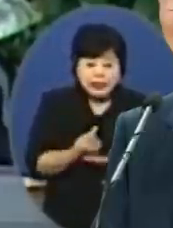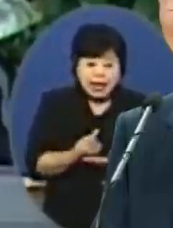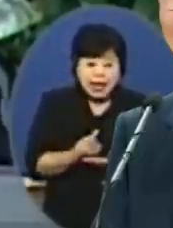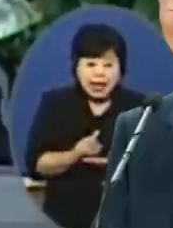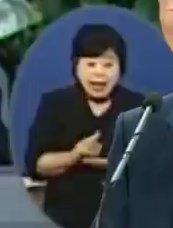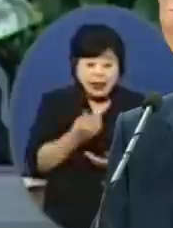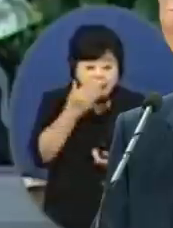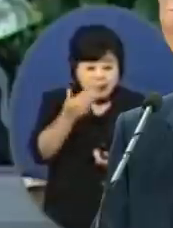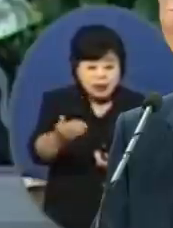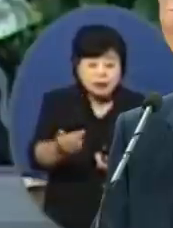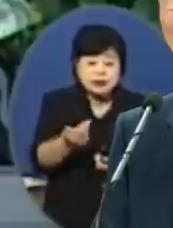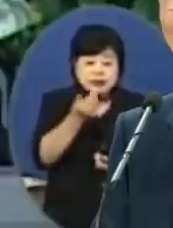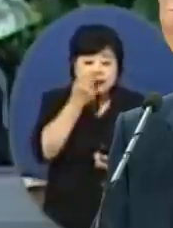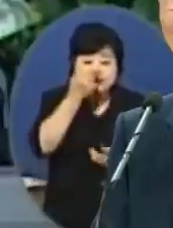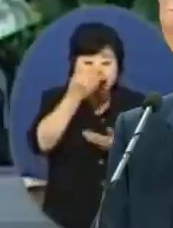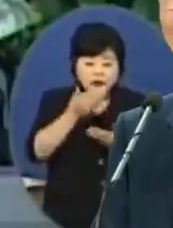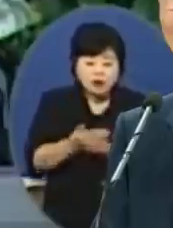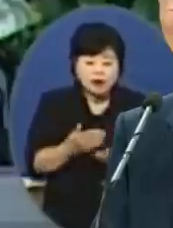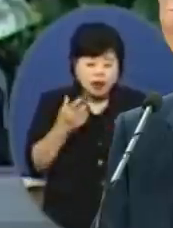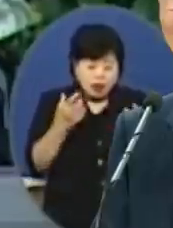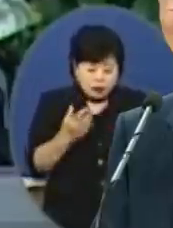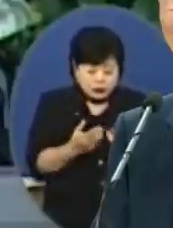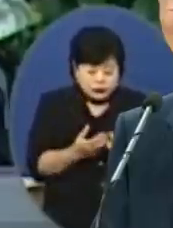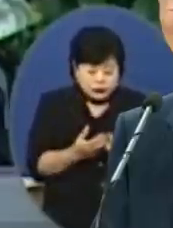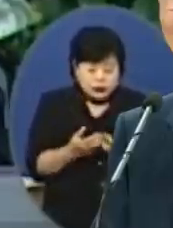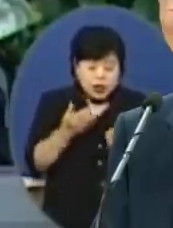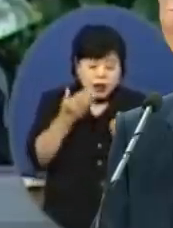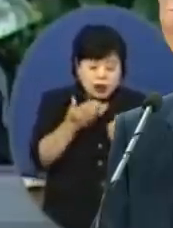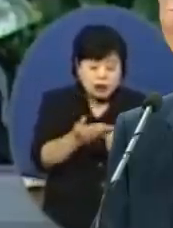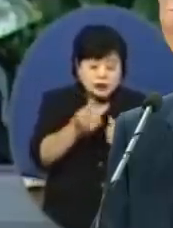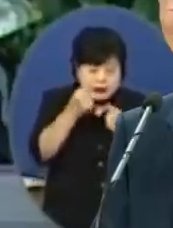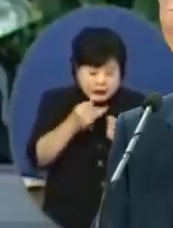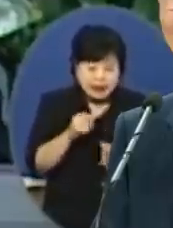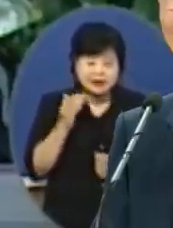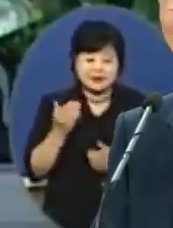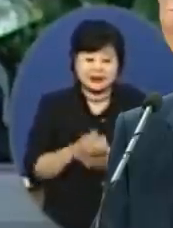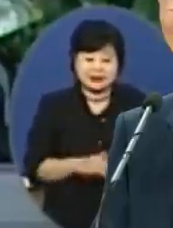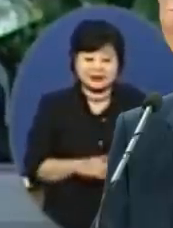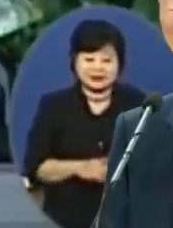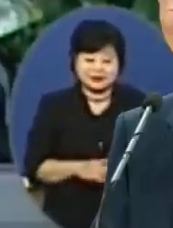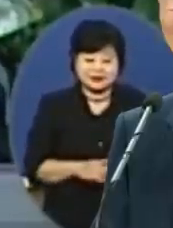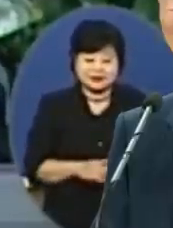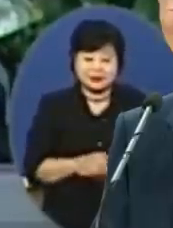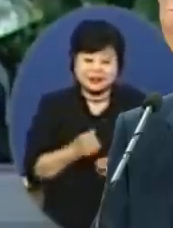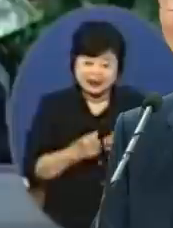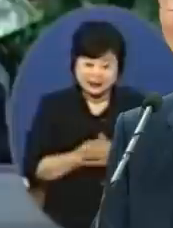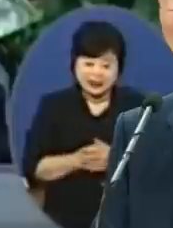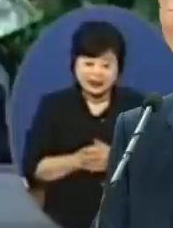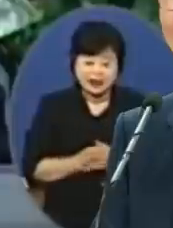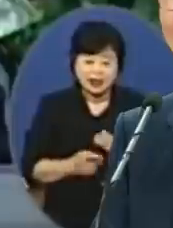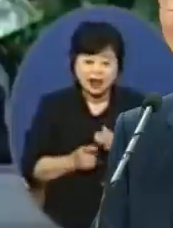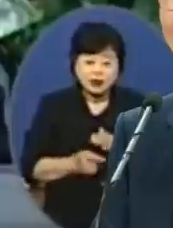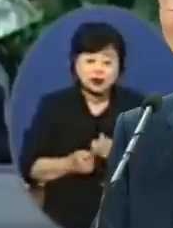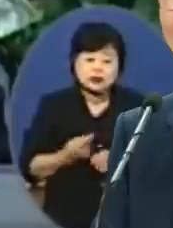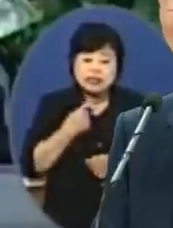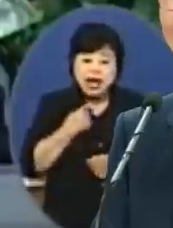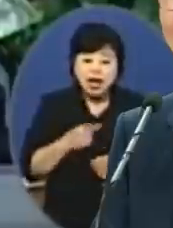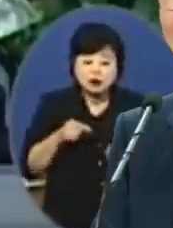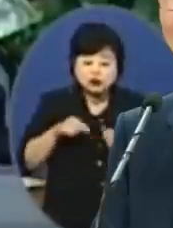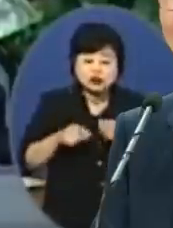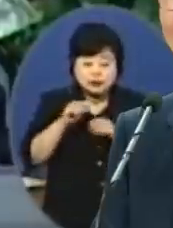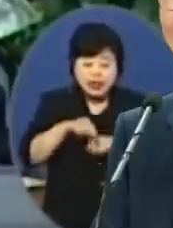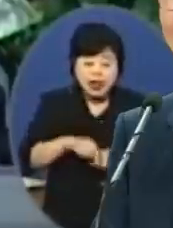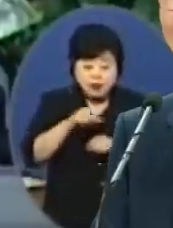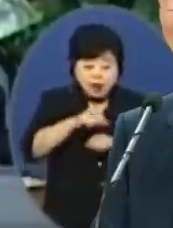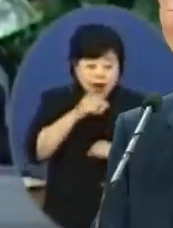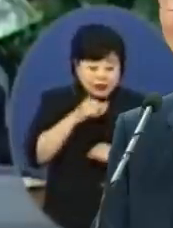것입니다. 여러분은 생명을 얻되 풍성히 얻는 삶을 살아야 되는 것입니다. 그러므로 도적질을 당하고 죽임을 당하고